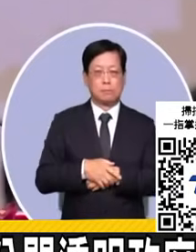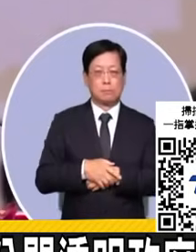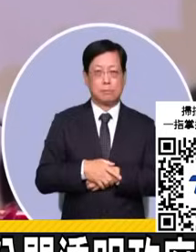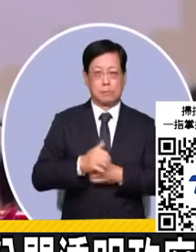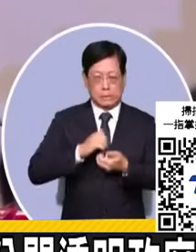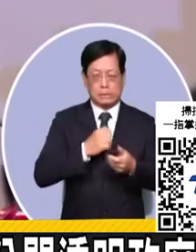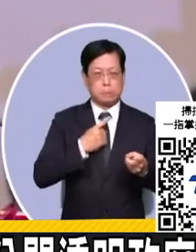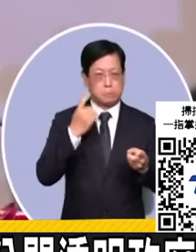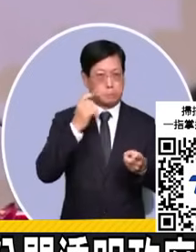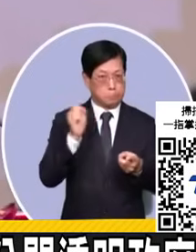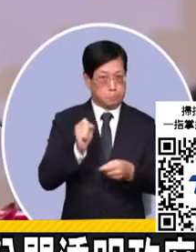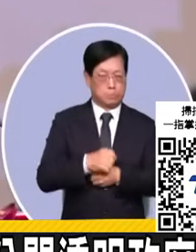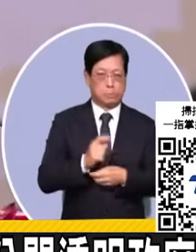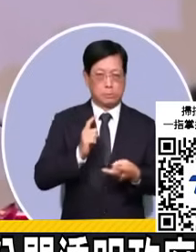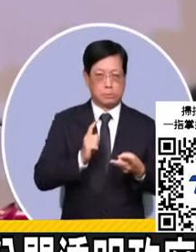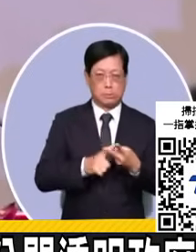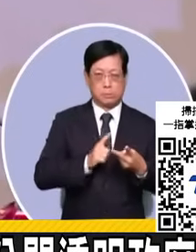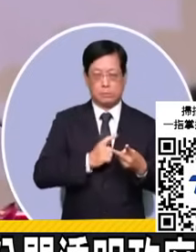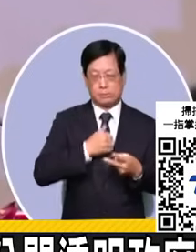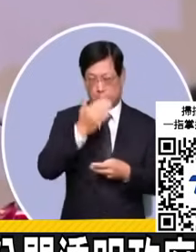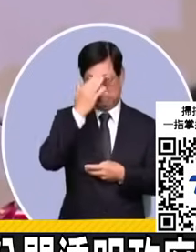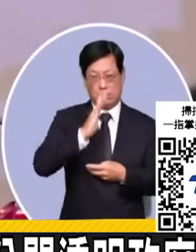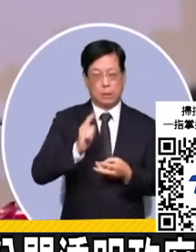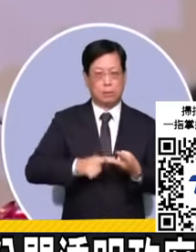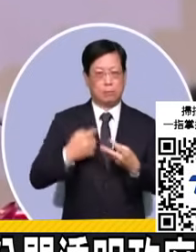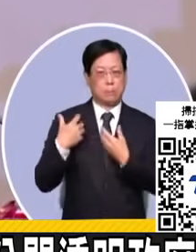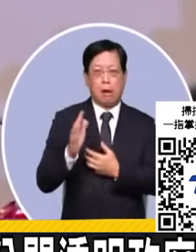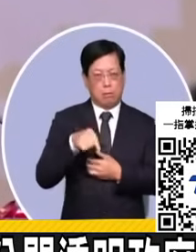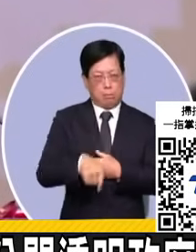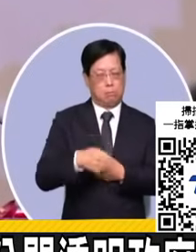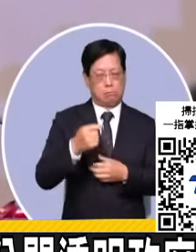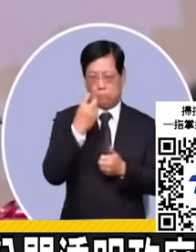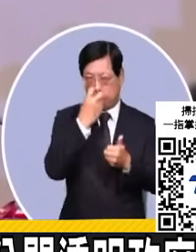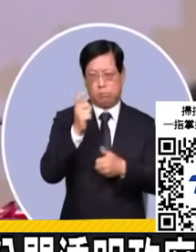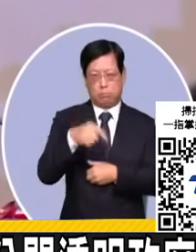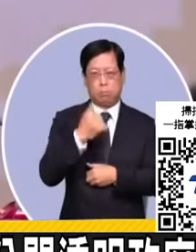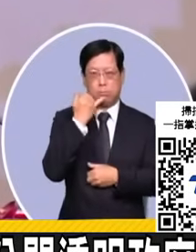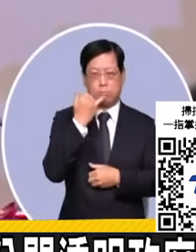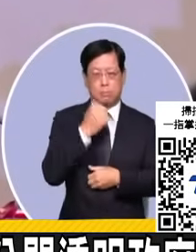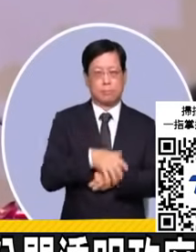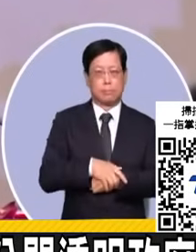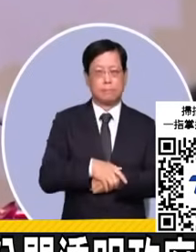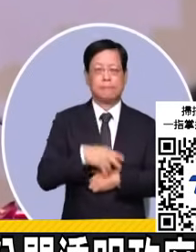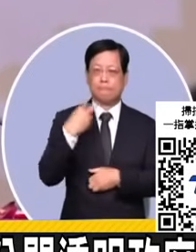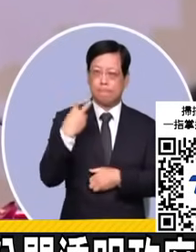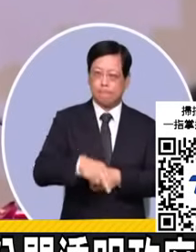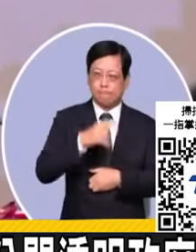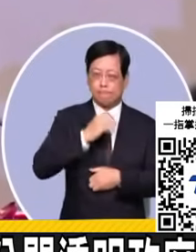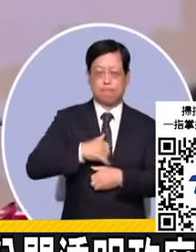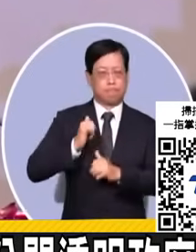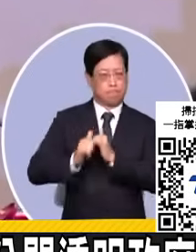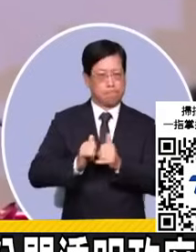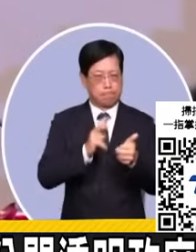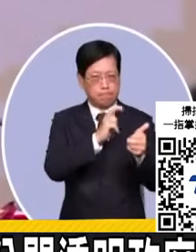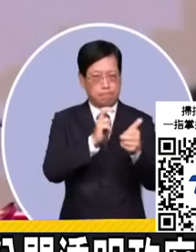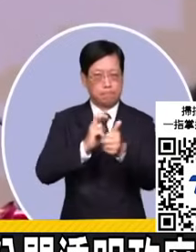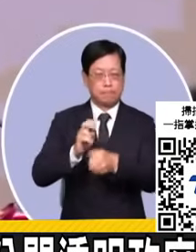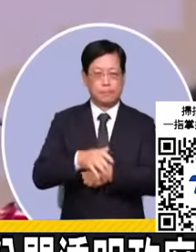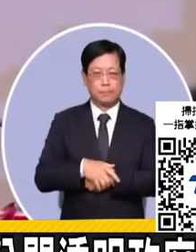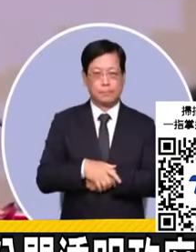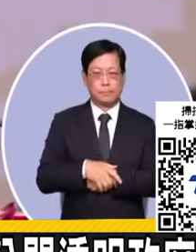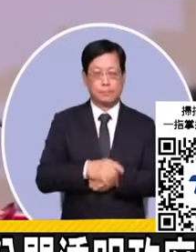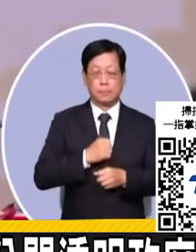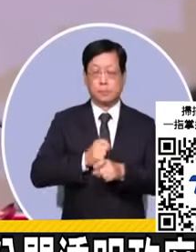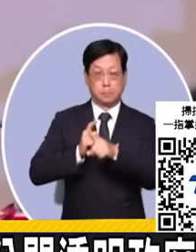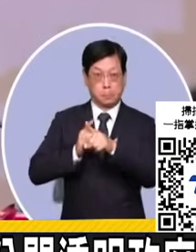个不造假、不隐瞒、不推诿的体制，才有机会在全民的检视之下，